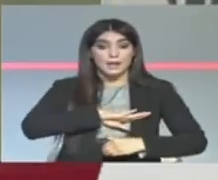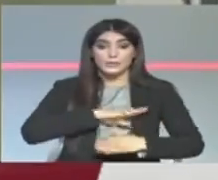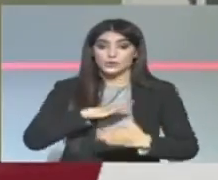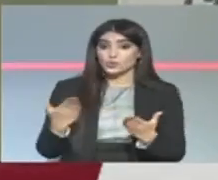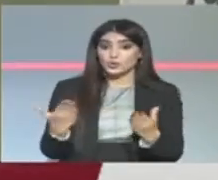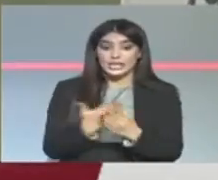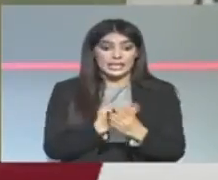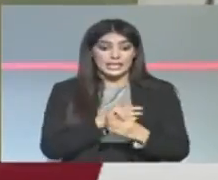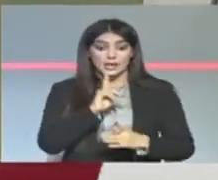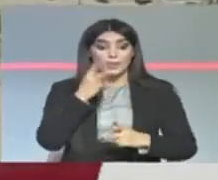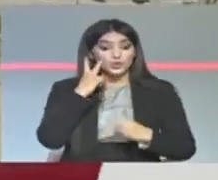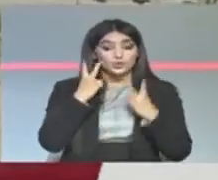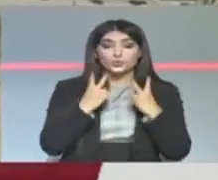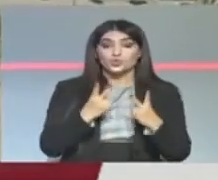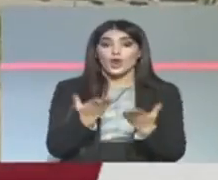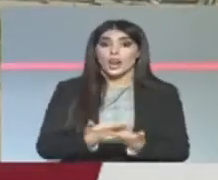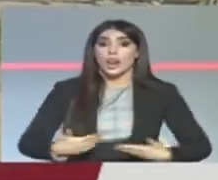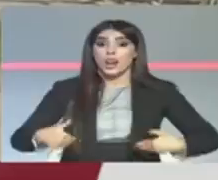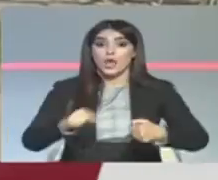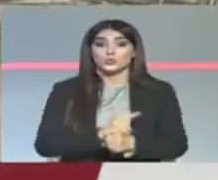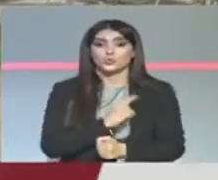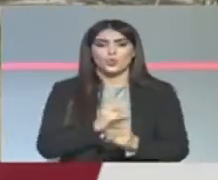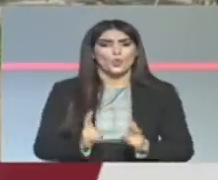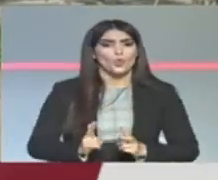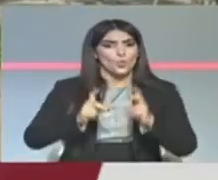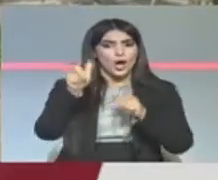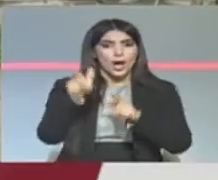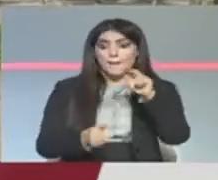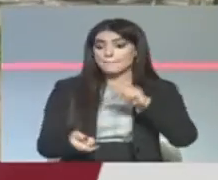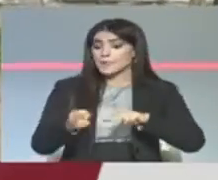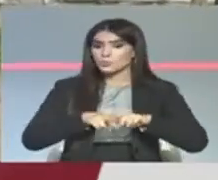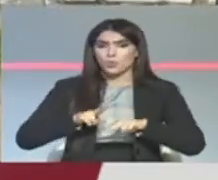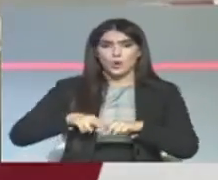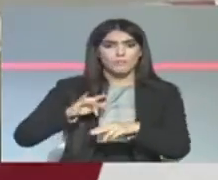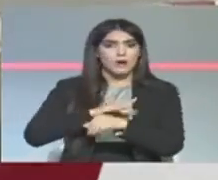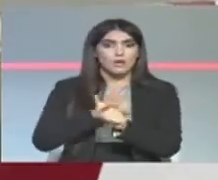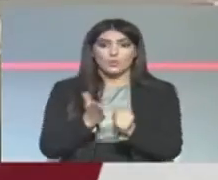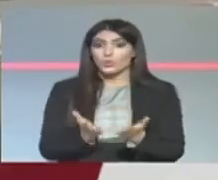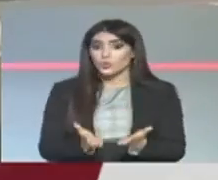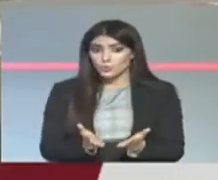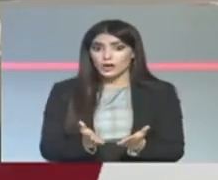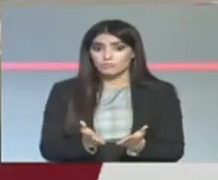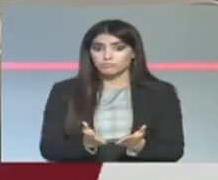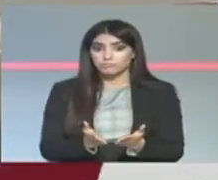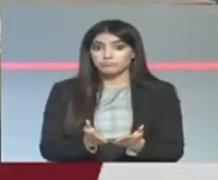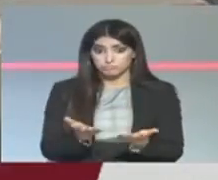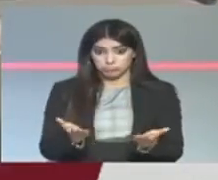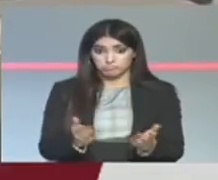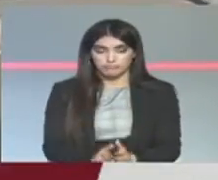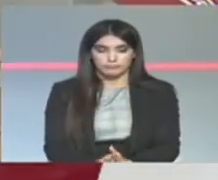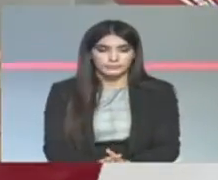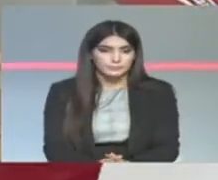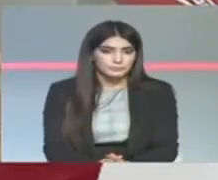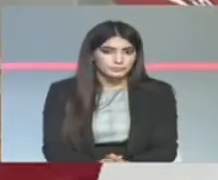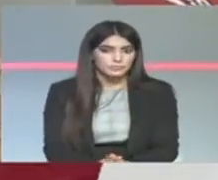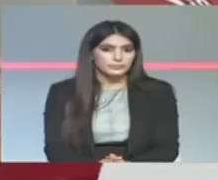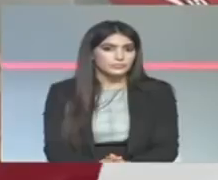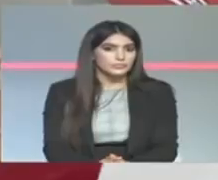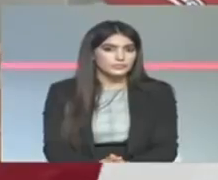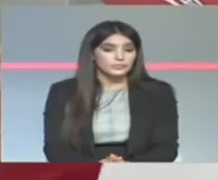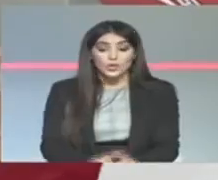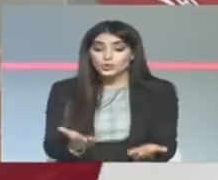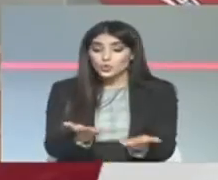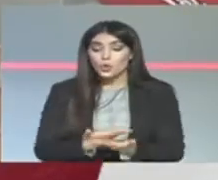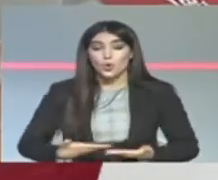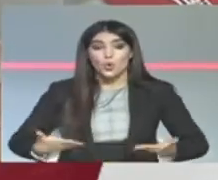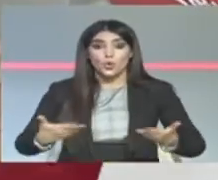بعد ان شهدت مدينه دوز ارتفاعا ملحوظا في عدد الوفيات والمصابين بفيروس كورونا المستجد اه الوضع